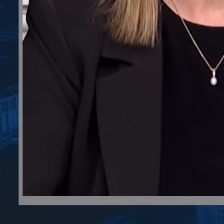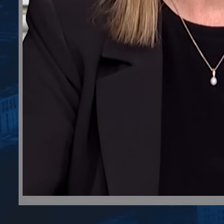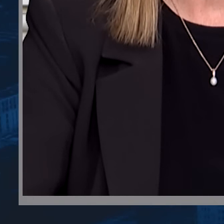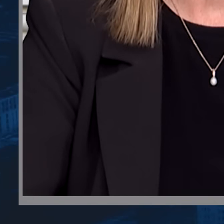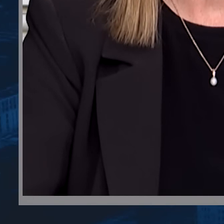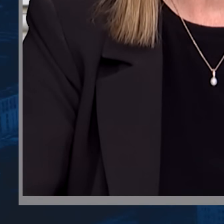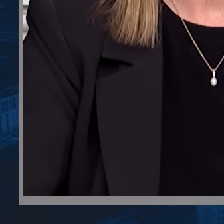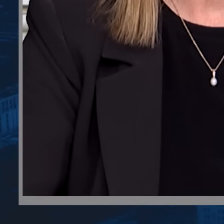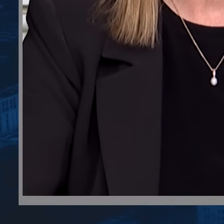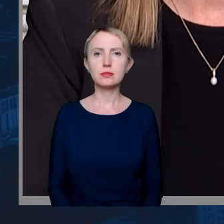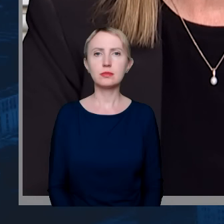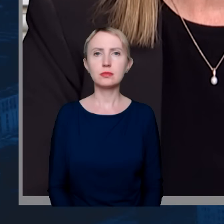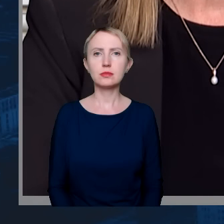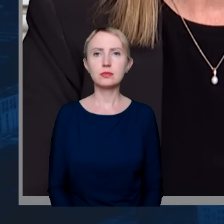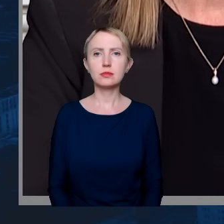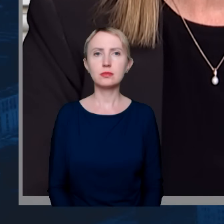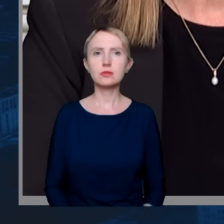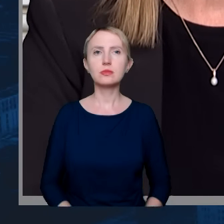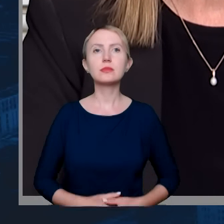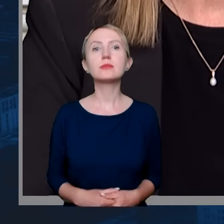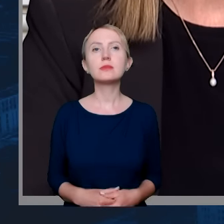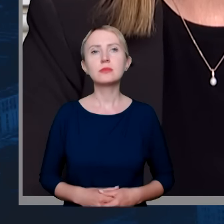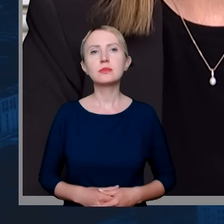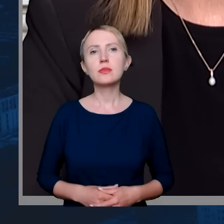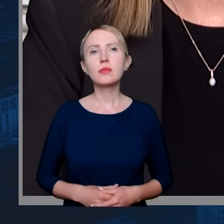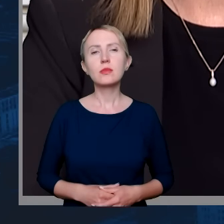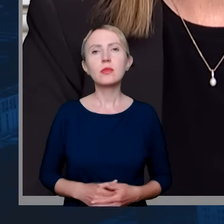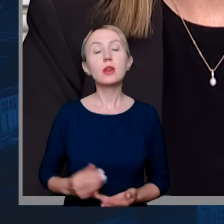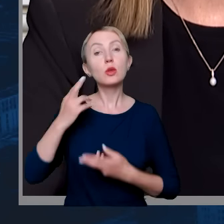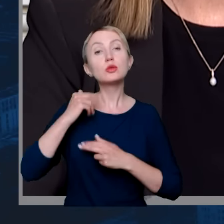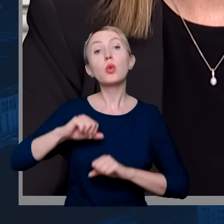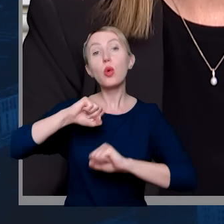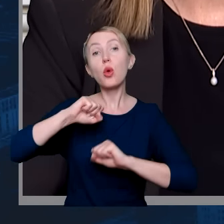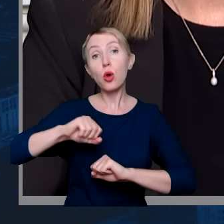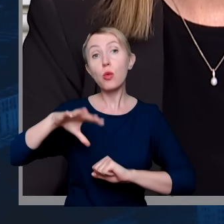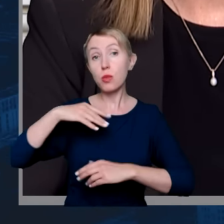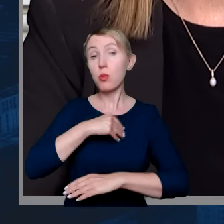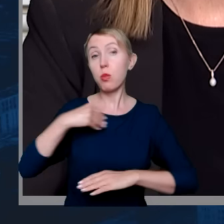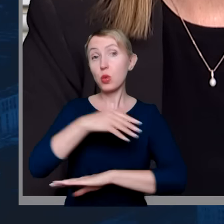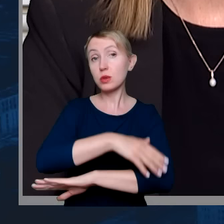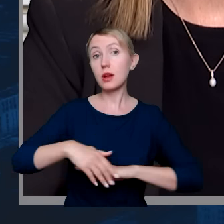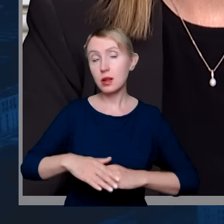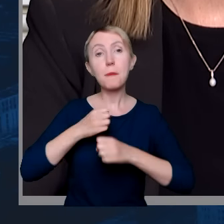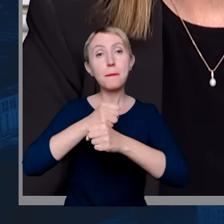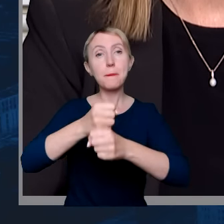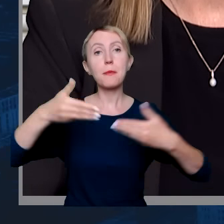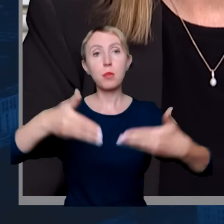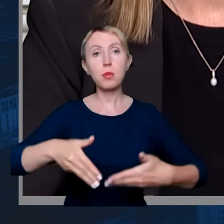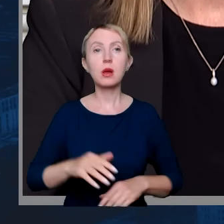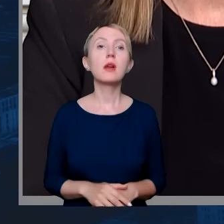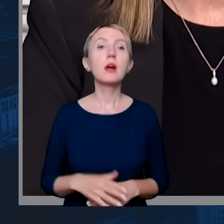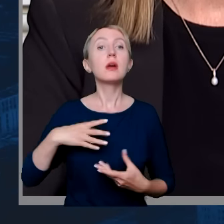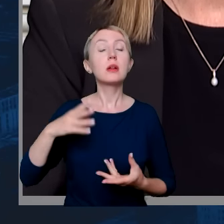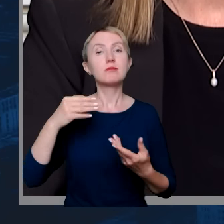granic, wypełnił przysięgę roty do samego końca. Szanowni Państwo, w uroczystościach wziął udział pan prezydent Andrzej Duda,